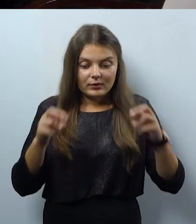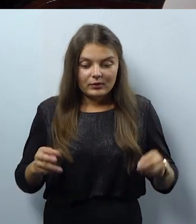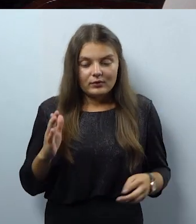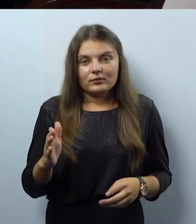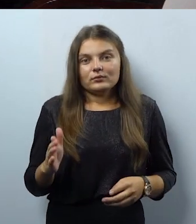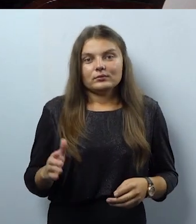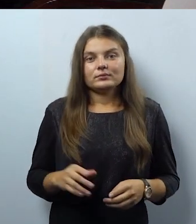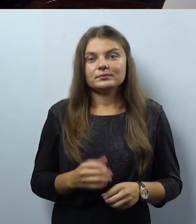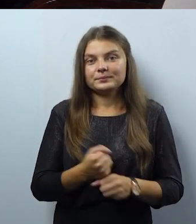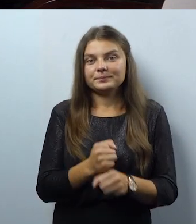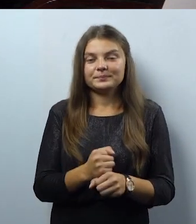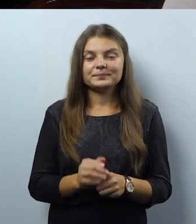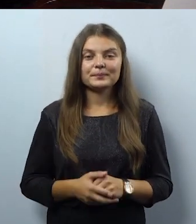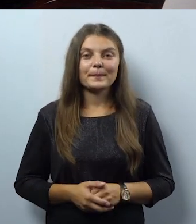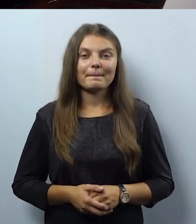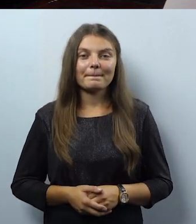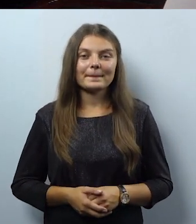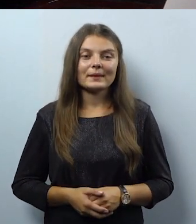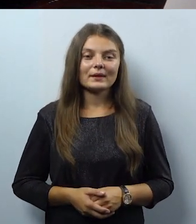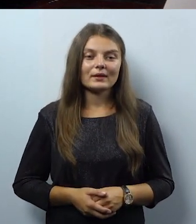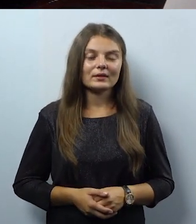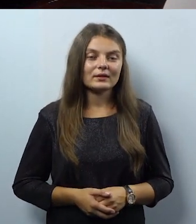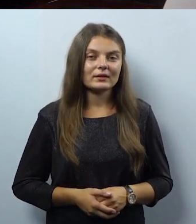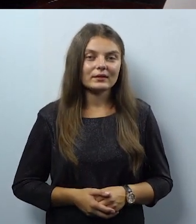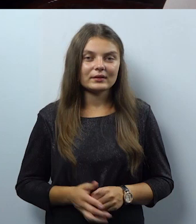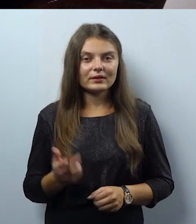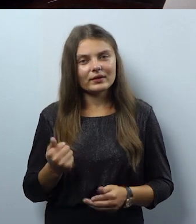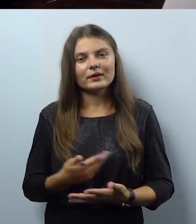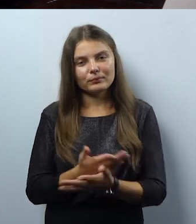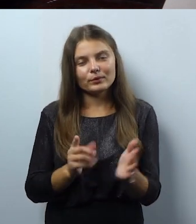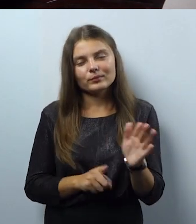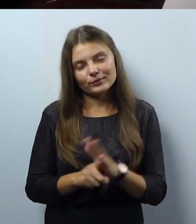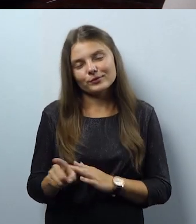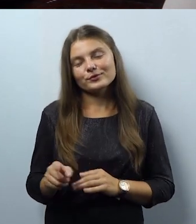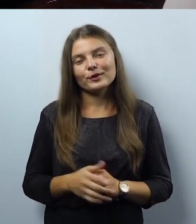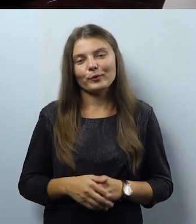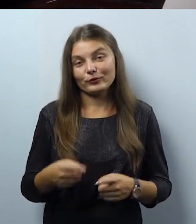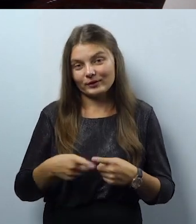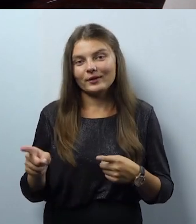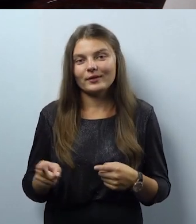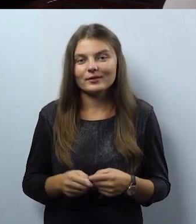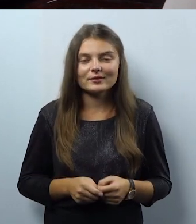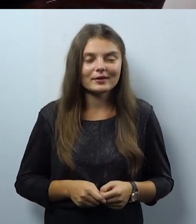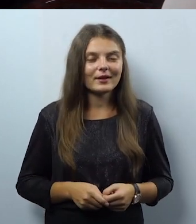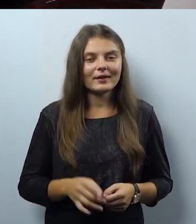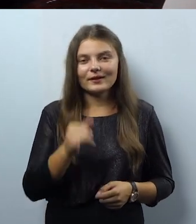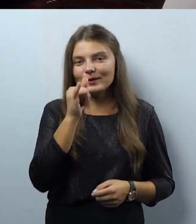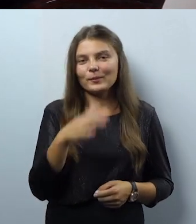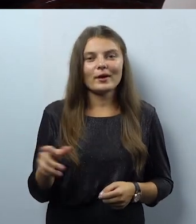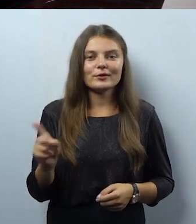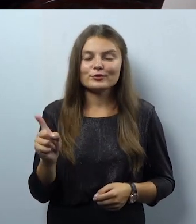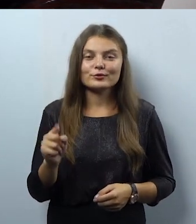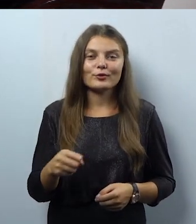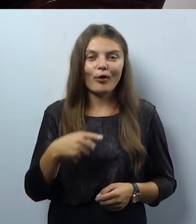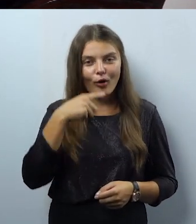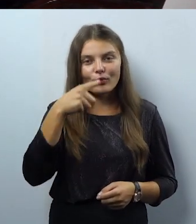за висновок? Куди ми з цим висновком підемо? Пане Ігоре, дивіться, тоді давайте ми почнемо. Зрозуміло, сторінку перегорнули, ну, нема про що говорити. Тут